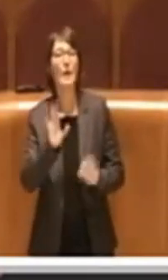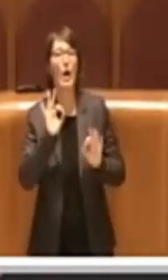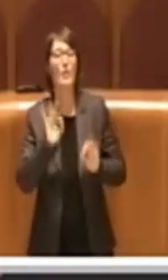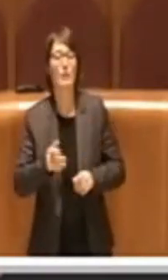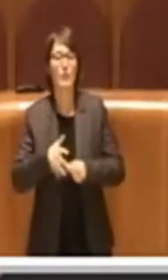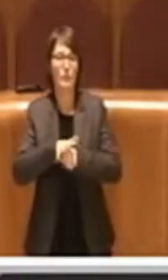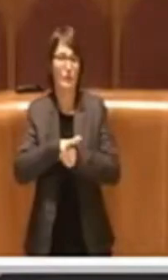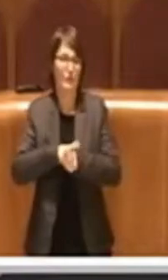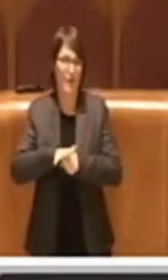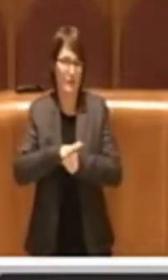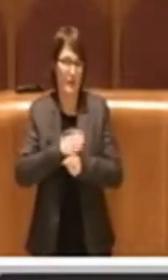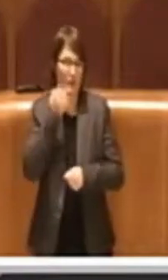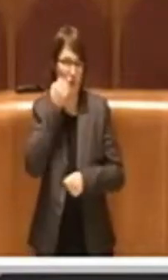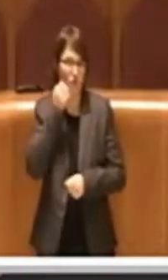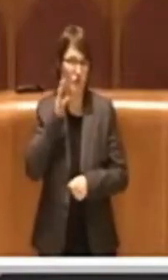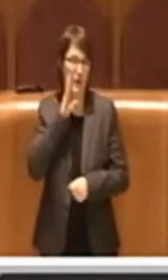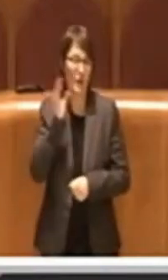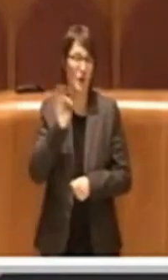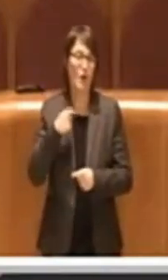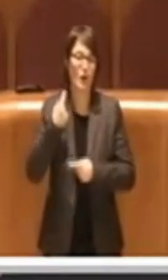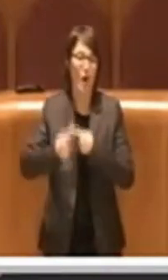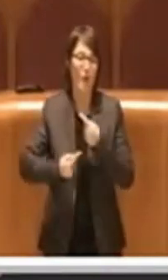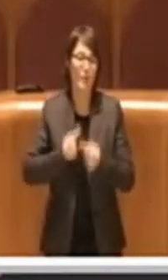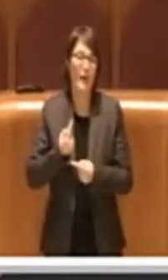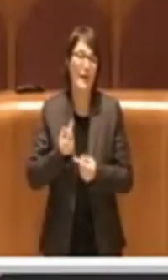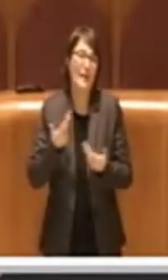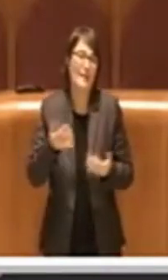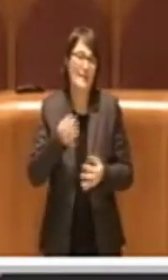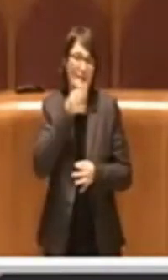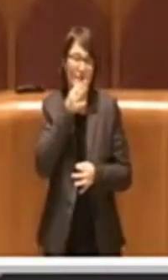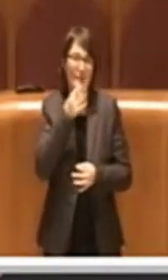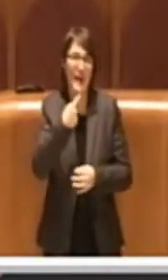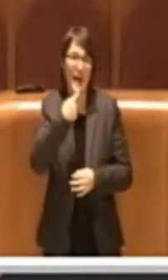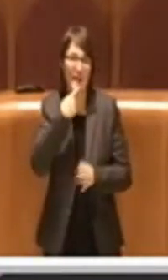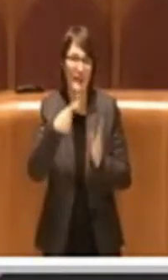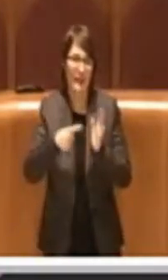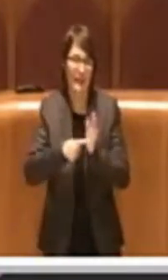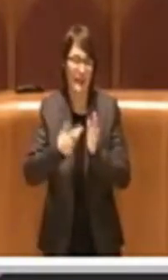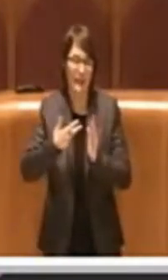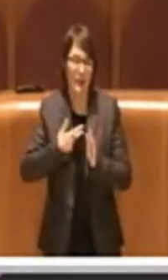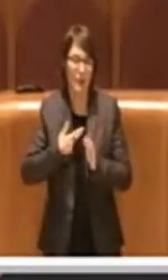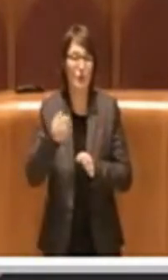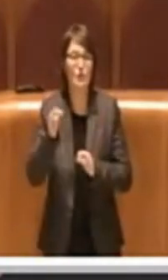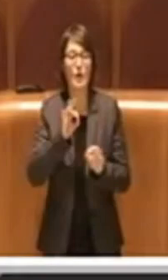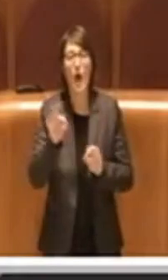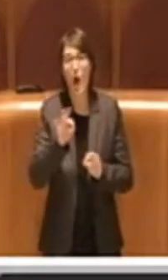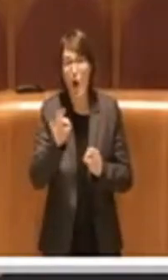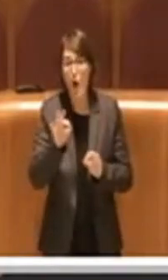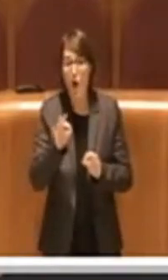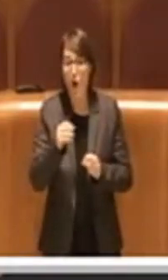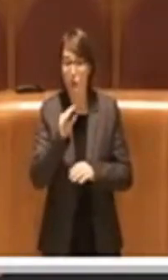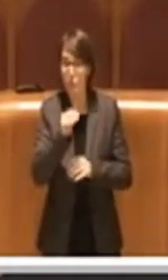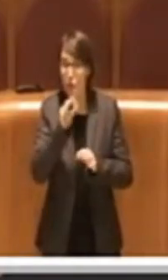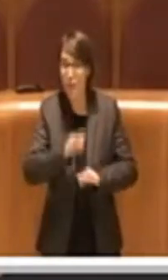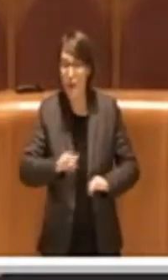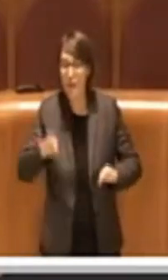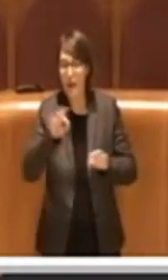persone aventi titolo, altrimenti vengono considerati rifiuti speciali.